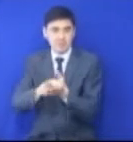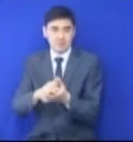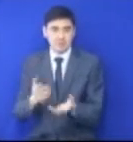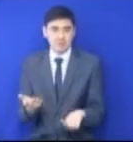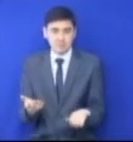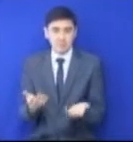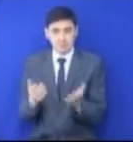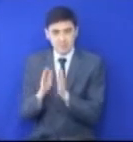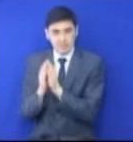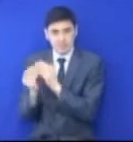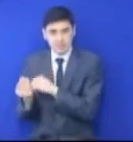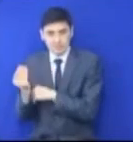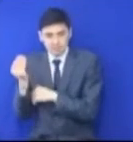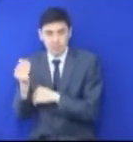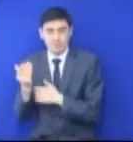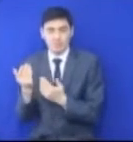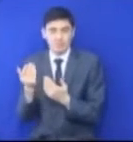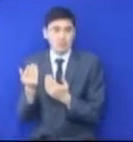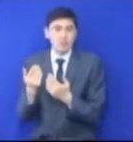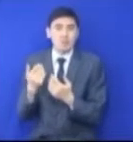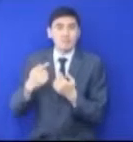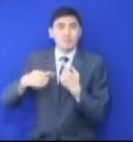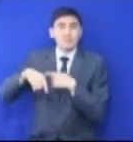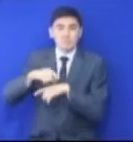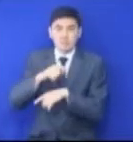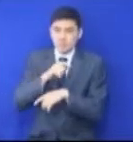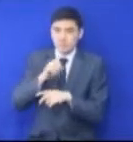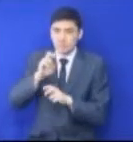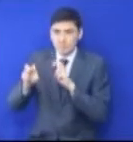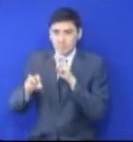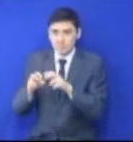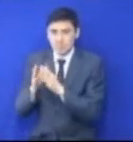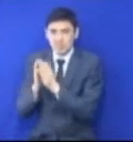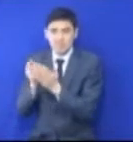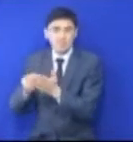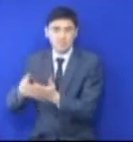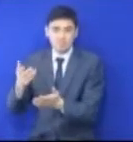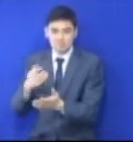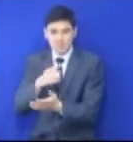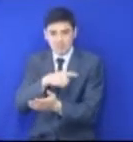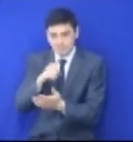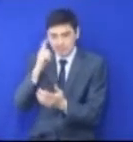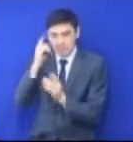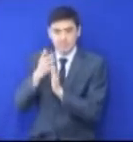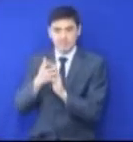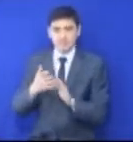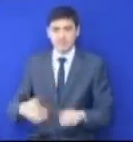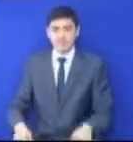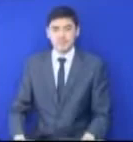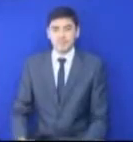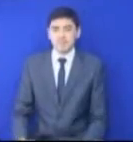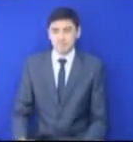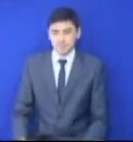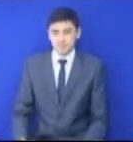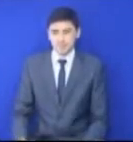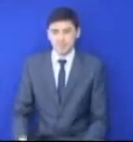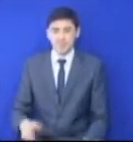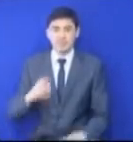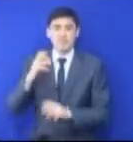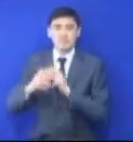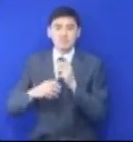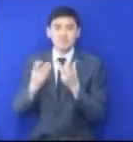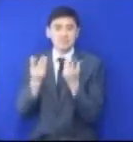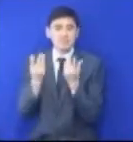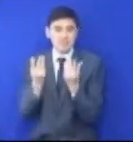наших соотечественников. Одна из наших целей – показать посетителям ценность книги. Во время мероприятия, приуроченного к Всемирному дню